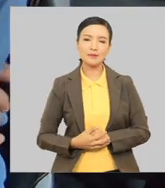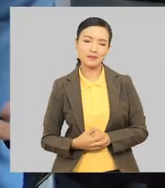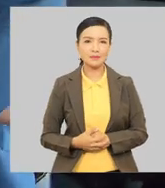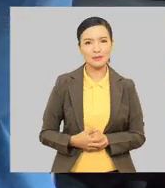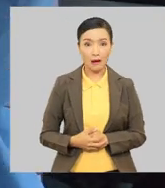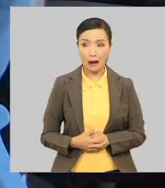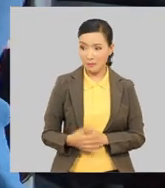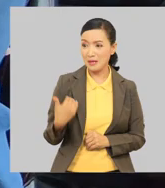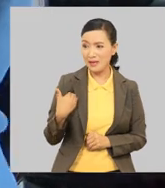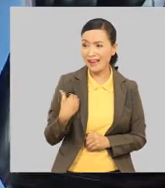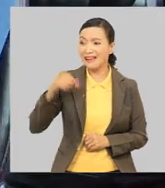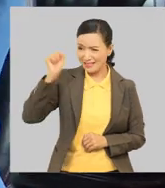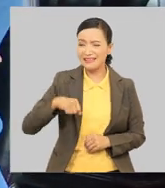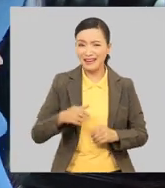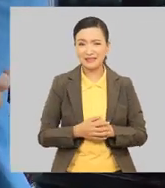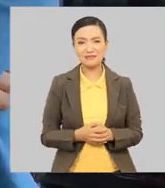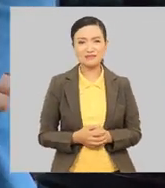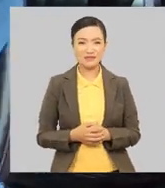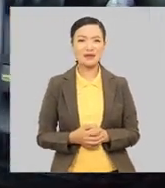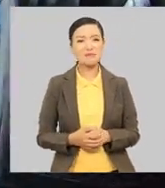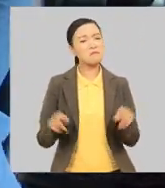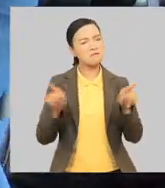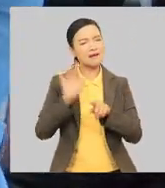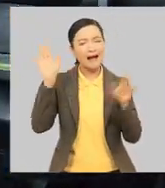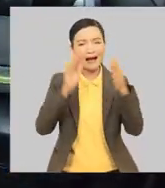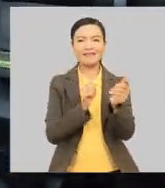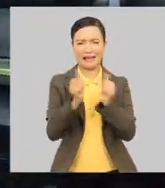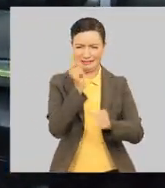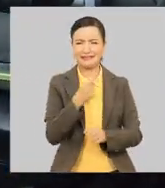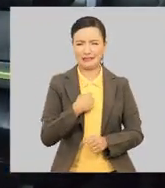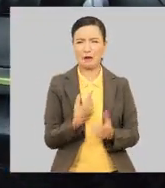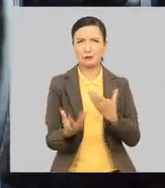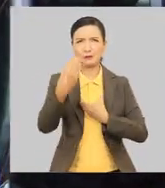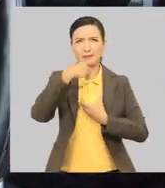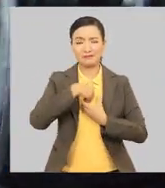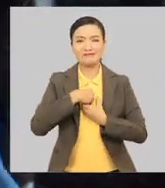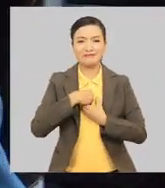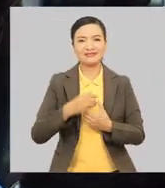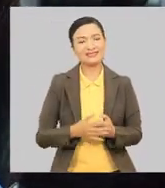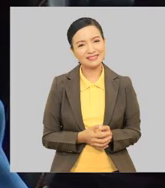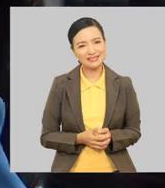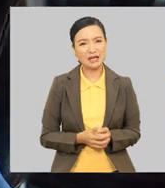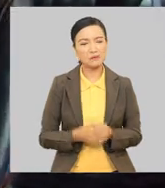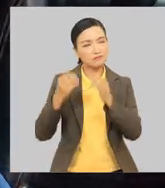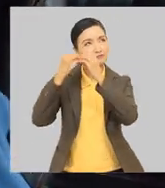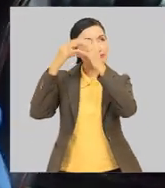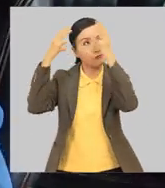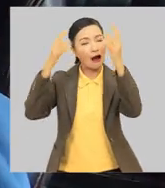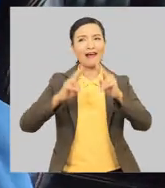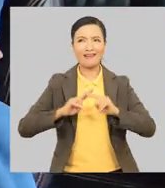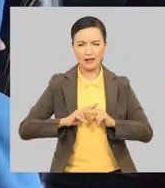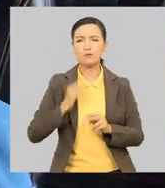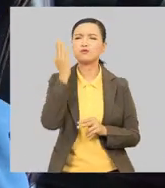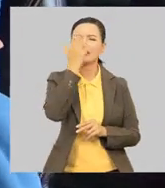วันนี้มียืนหน้ากระจกแบบเหมือนกับเวลาอยู่บนเวทีจริงๆเลย ใช่ๆค่ะแบบว่าด้วยความที่มโนด้วยความเป็น